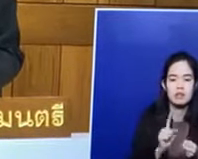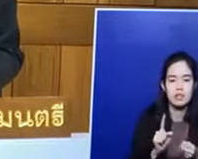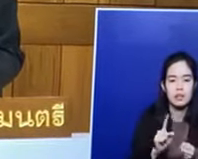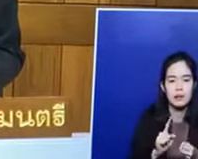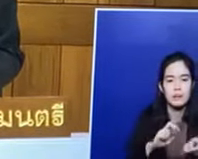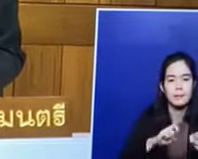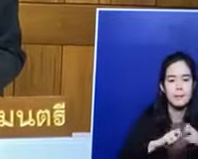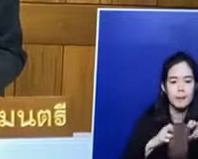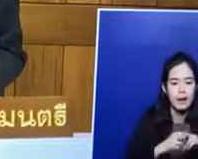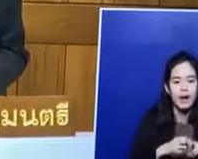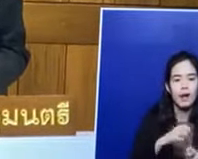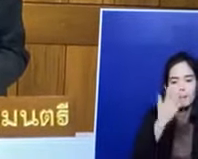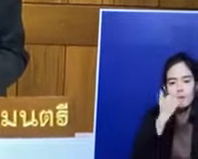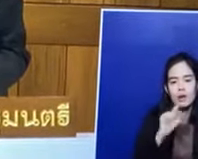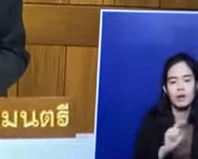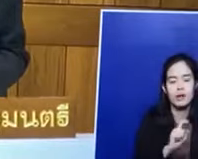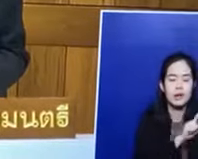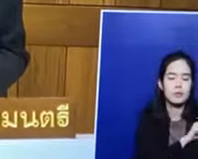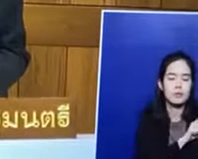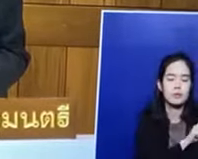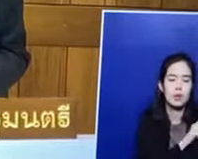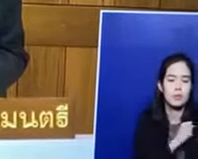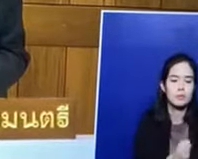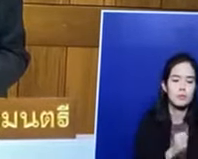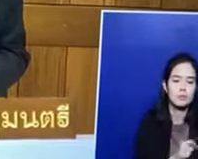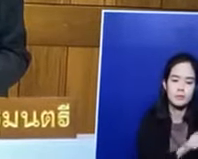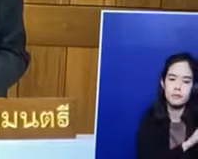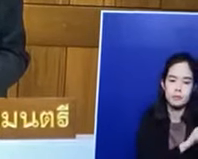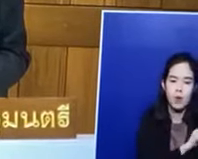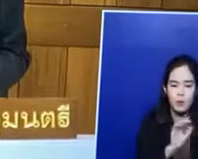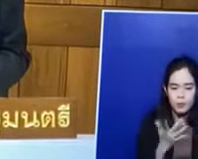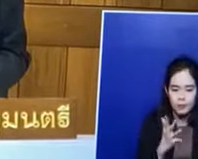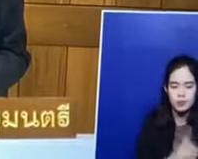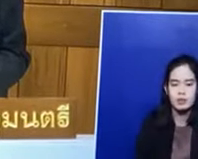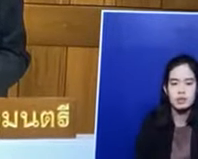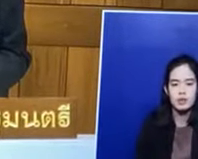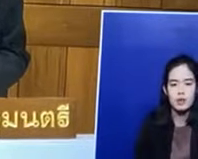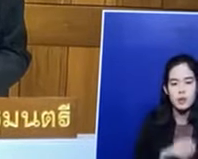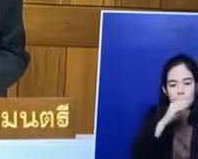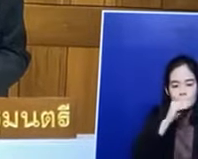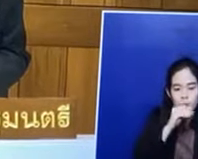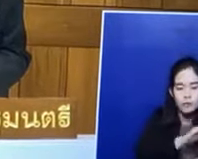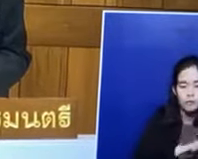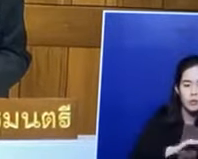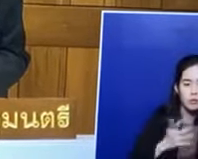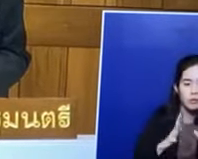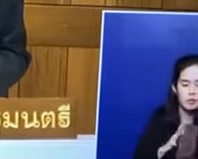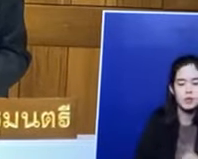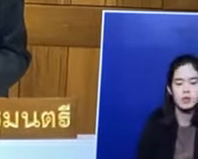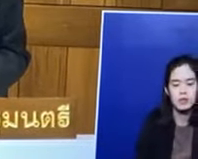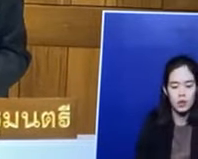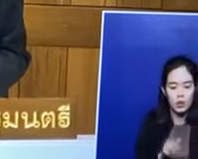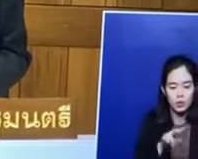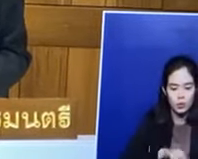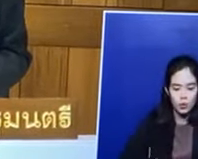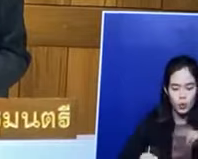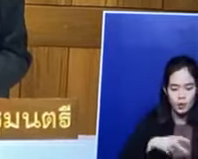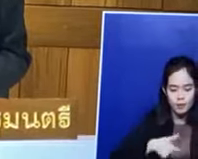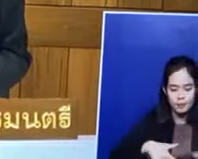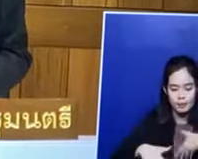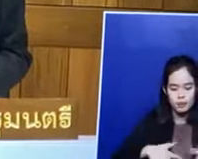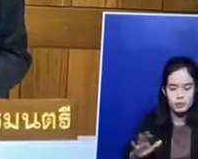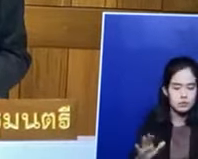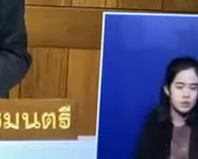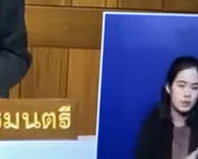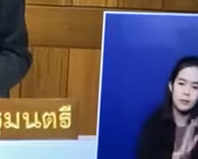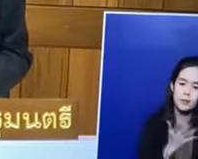ณีละทิ้งหน้าที่ราชการไม่เกิน15วันประพฤติตนไม่สมควรใช้กริยาวาจาไม่ถูกภาพไม่เอาใจใส่หน้าที่ไม่ดูแลบำ